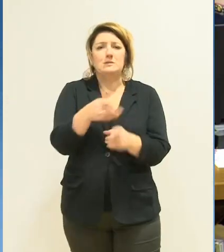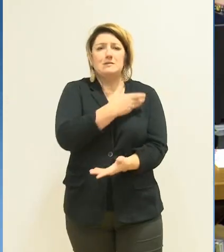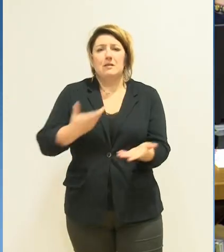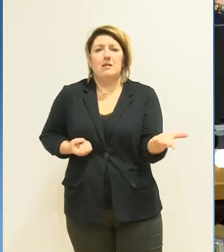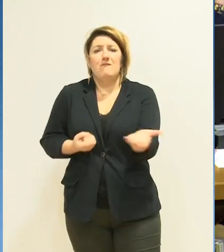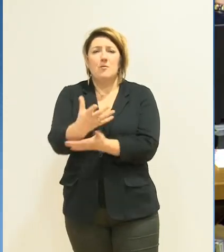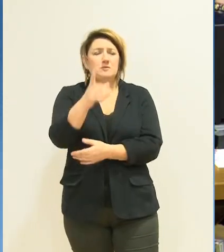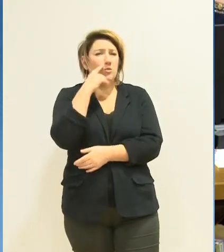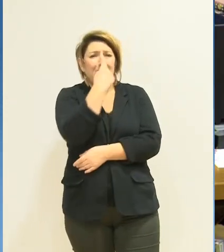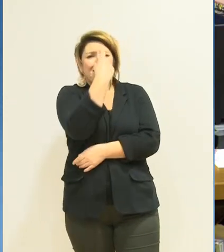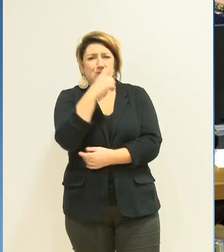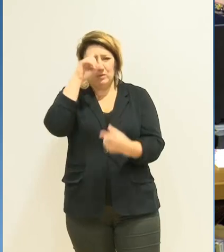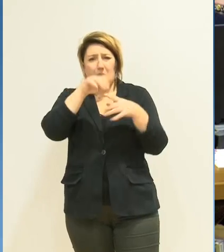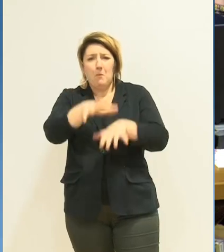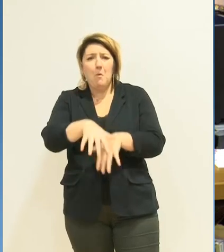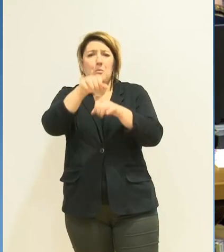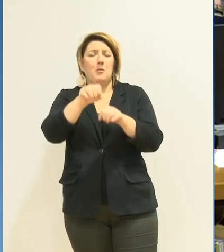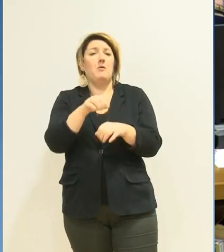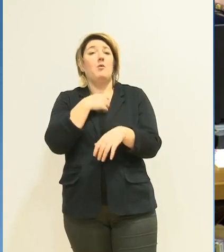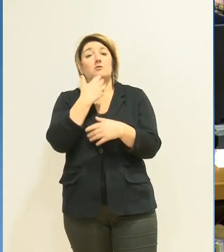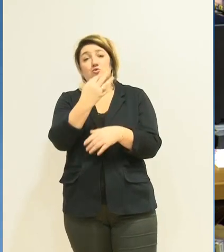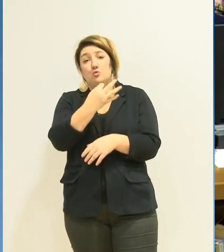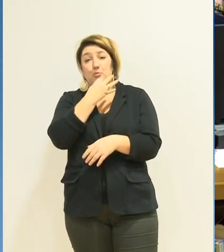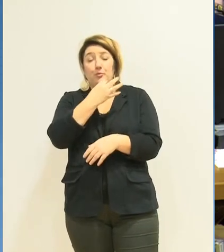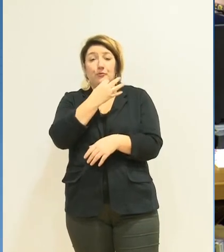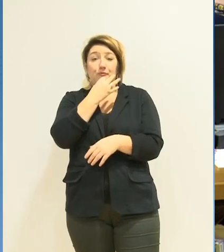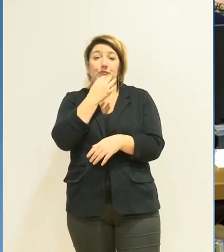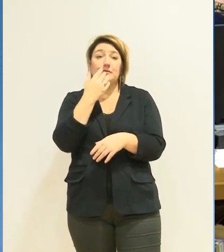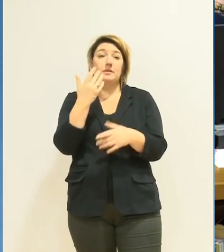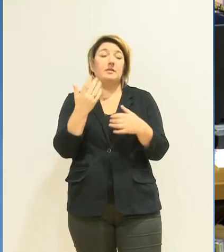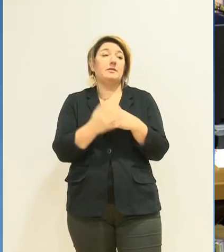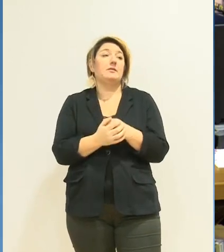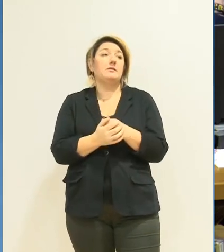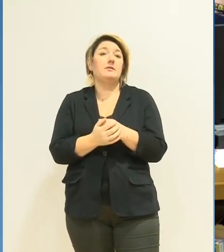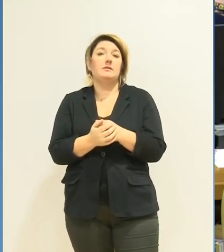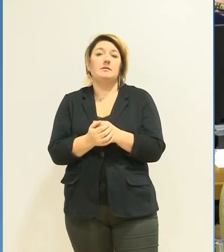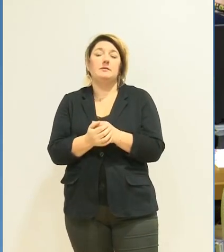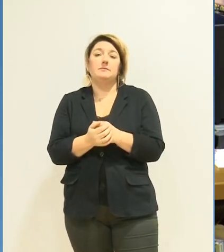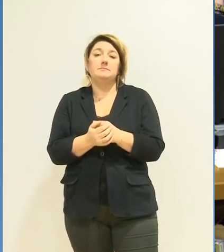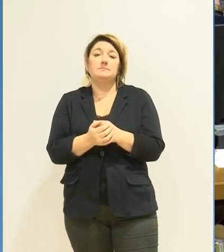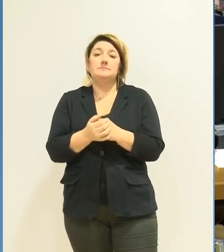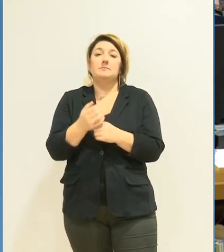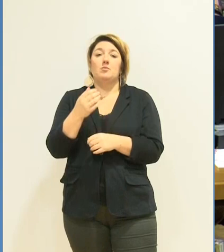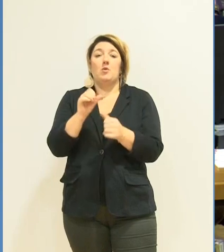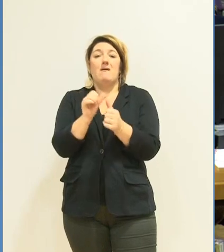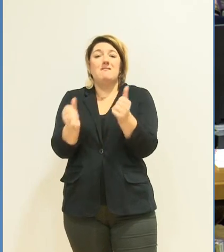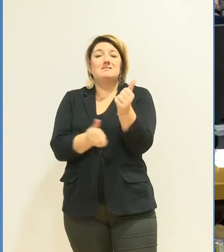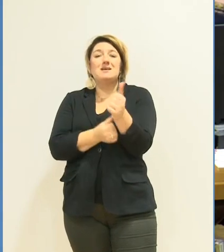emplois je voudrais juste en profiter pour féliciter de l'évolution du taux d'atsem